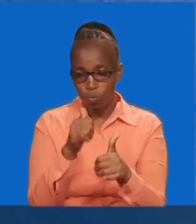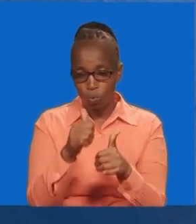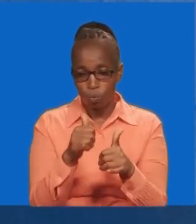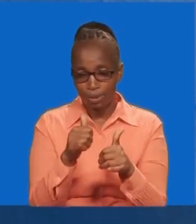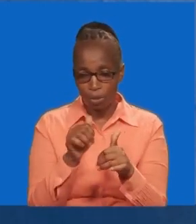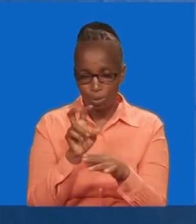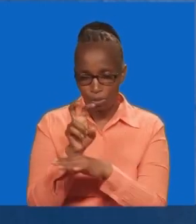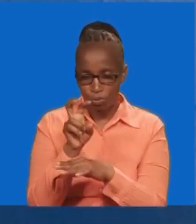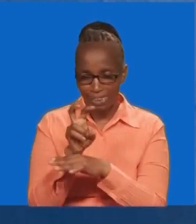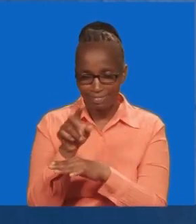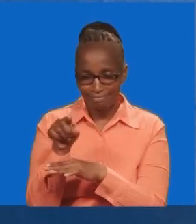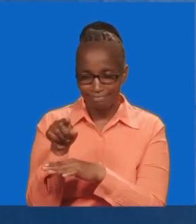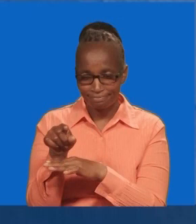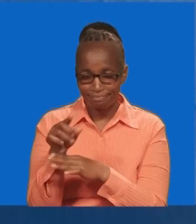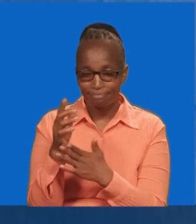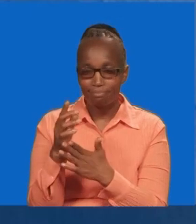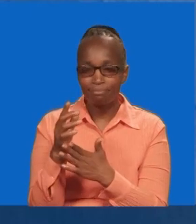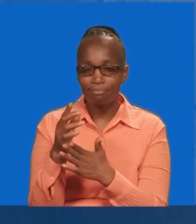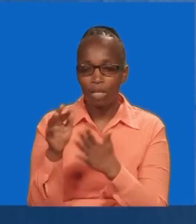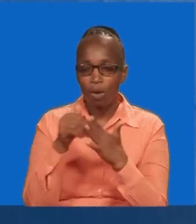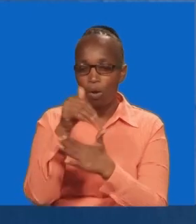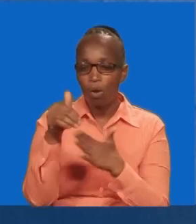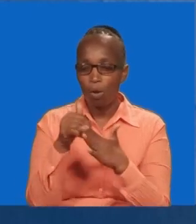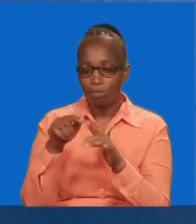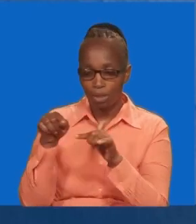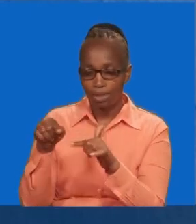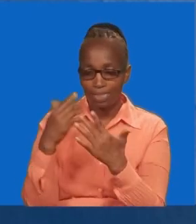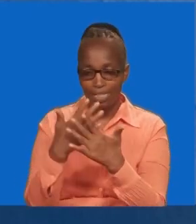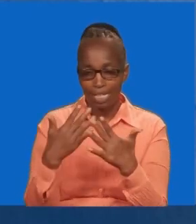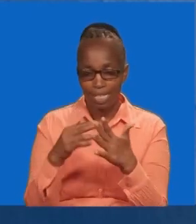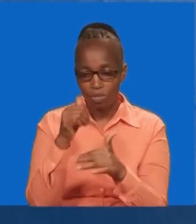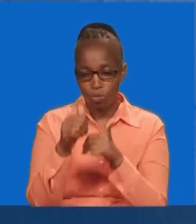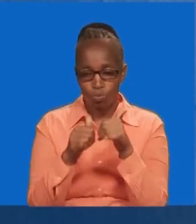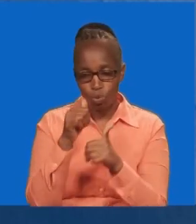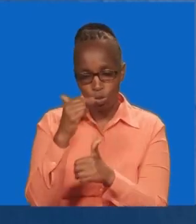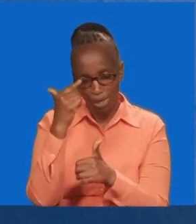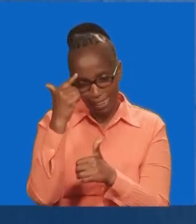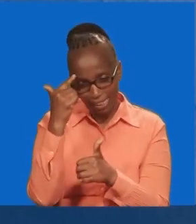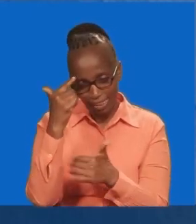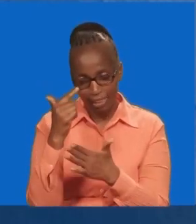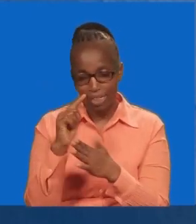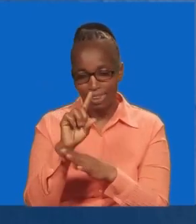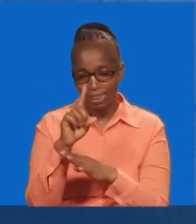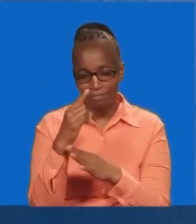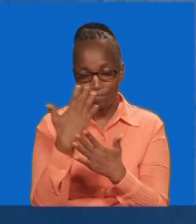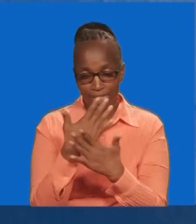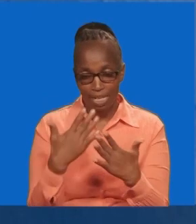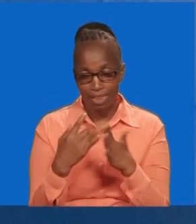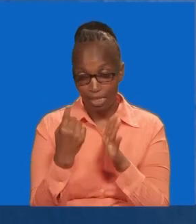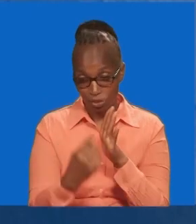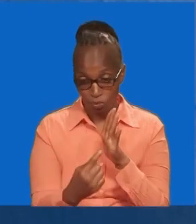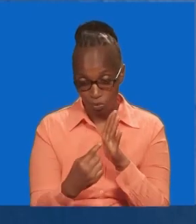pale ni kwamba hayo mambo ambao tumeangalia pale nyuma, jambo la